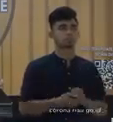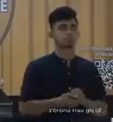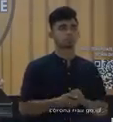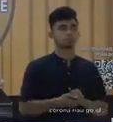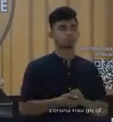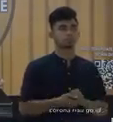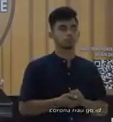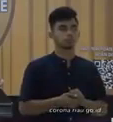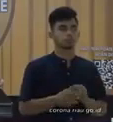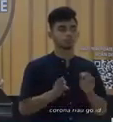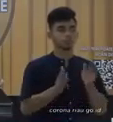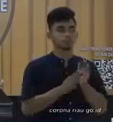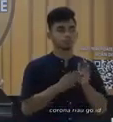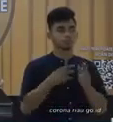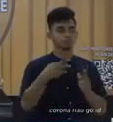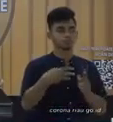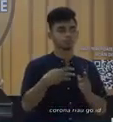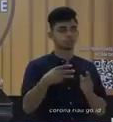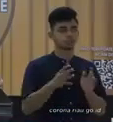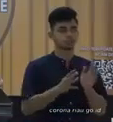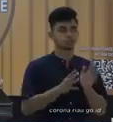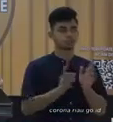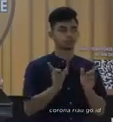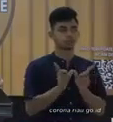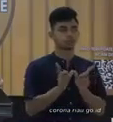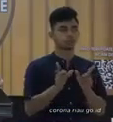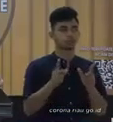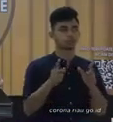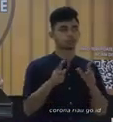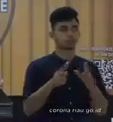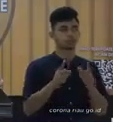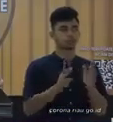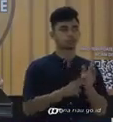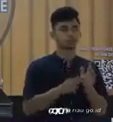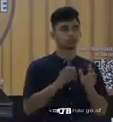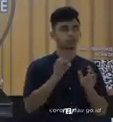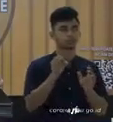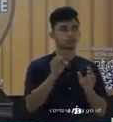sebenarnya. Bandel-bandelnya masih kayak gitu juga gitu loh.